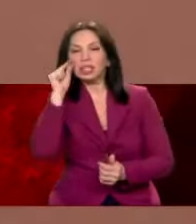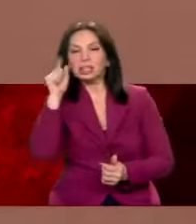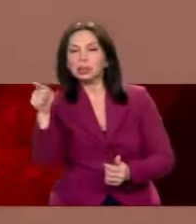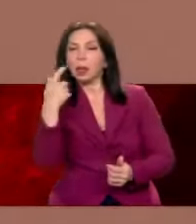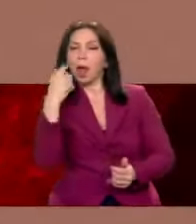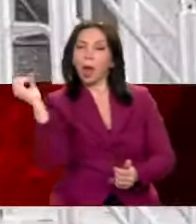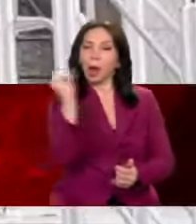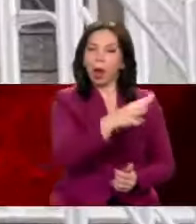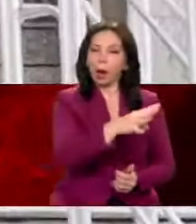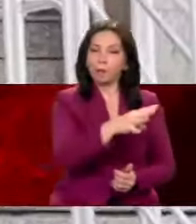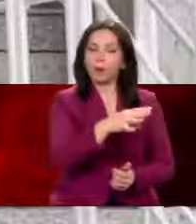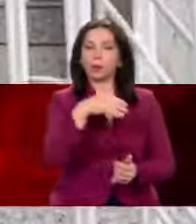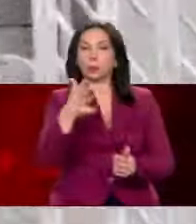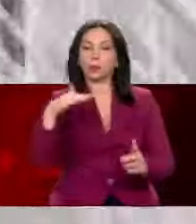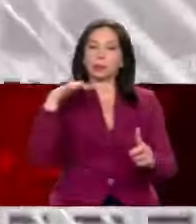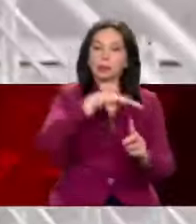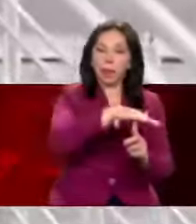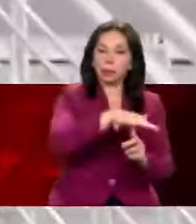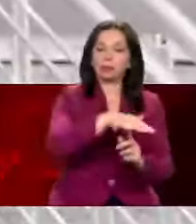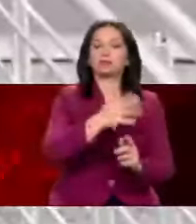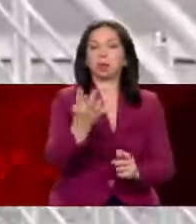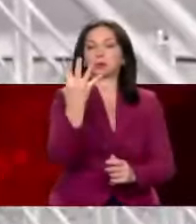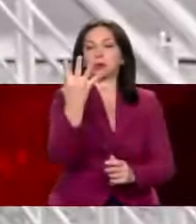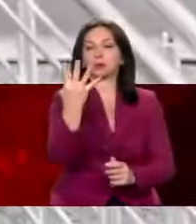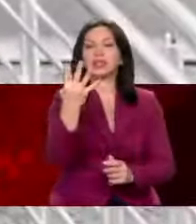kalmadı. Kıskıvrak yakalanan 4 saldırgan tutuklandı.